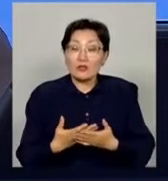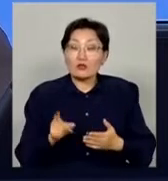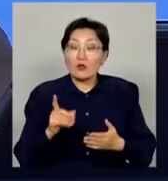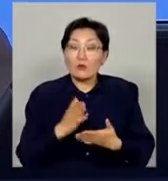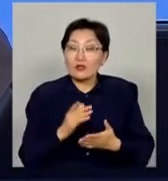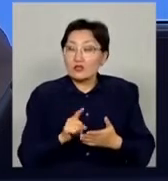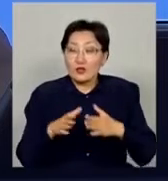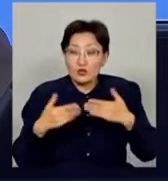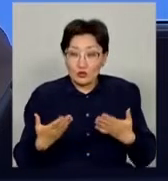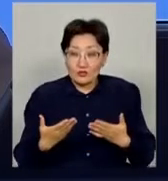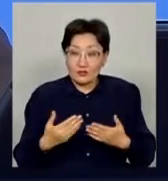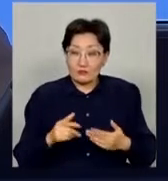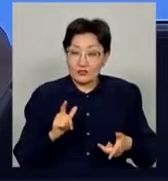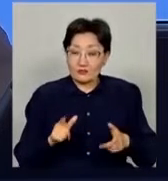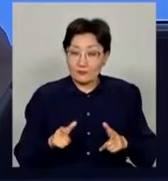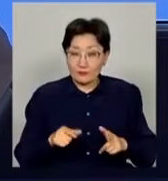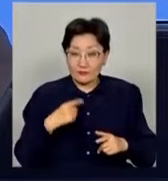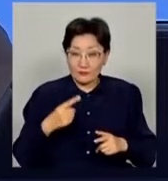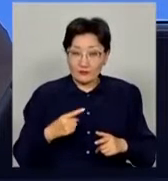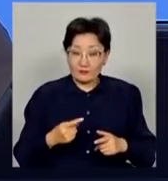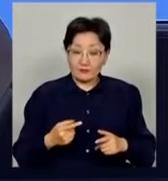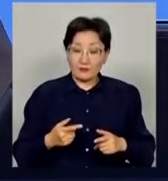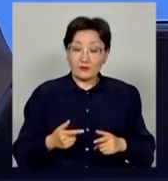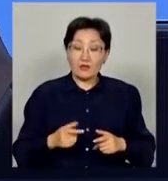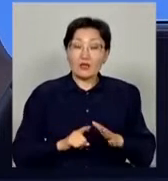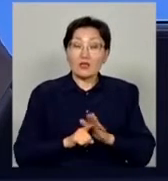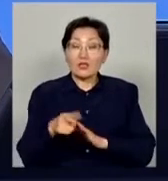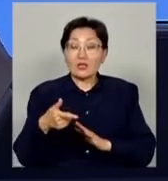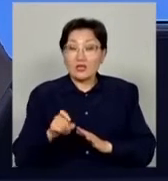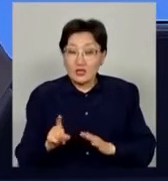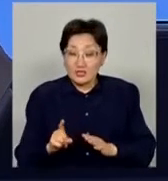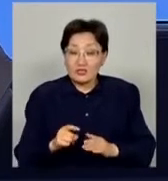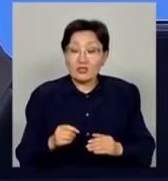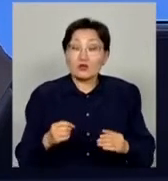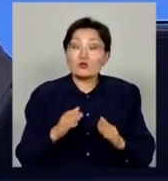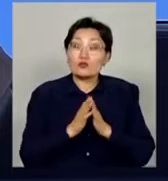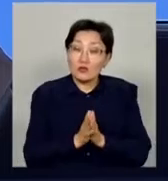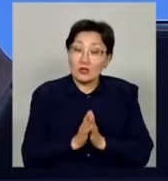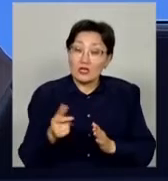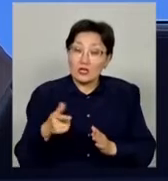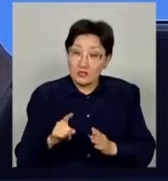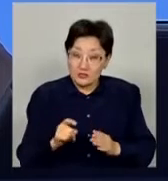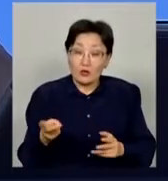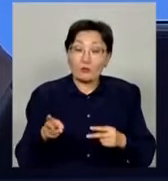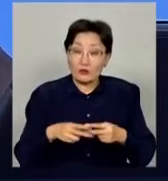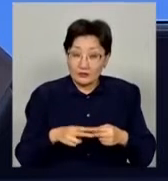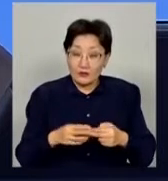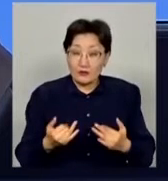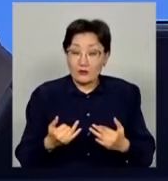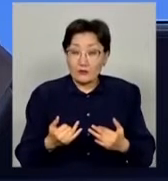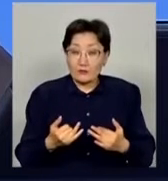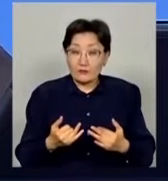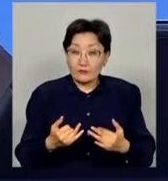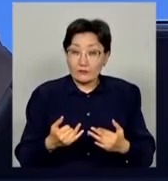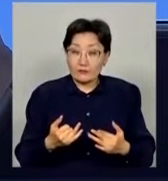екен деп. Бірақ енді шынында дейін бір жағынан енді алдында газ тұрағанда газ келді, енді өзің есіпсіз ғой жаңа. Бірақ енді адаризация